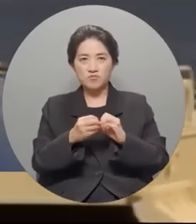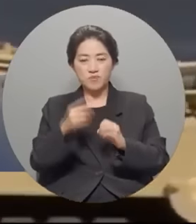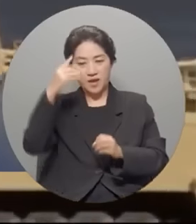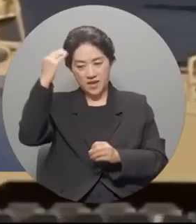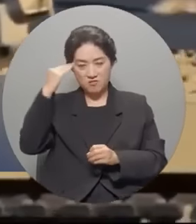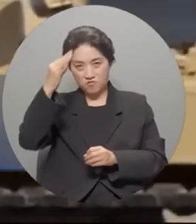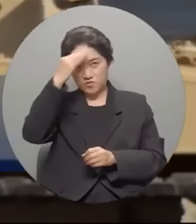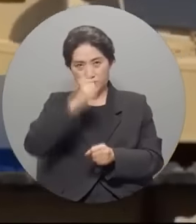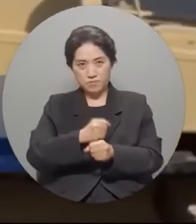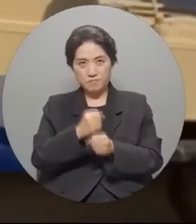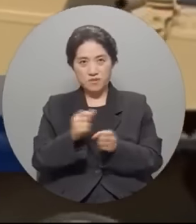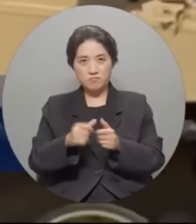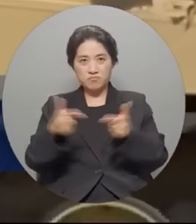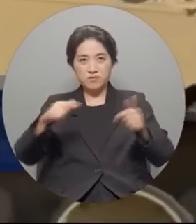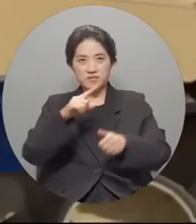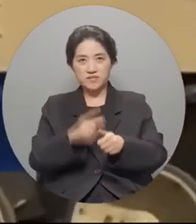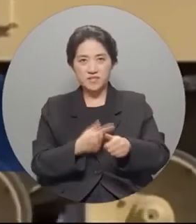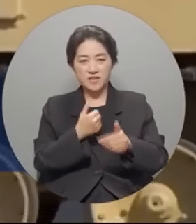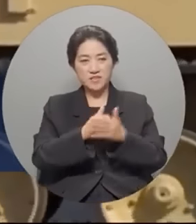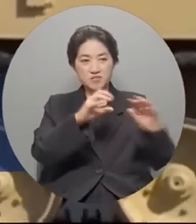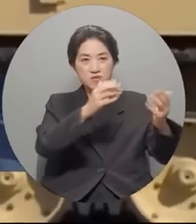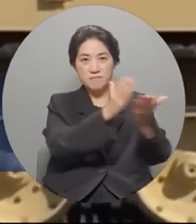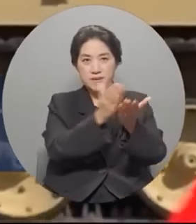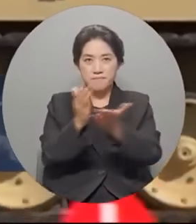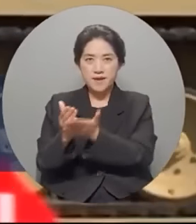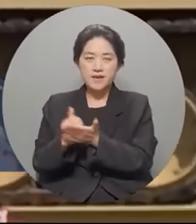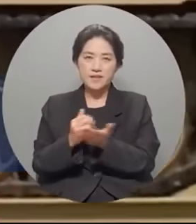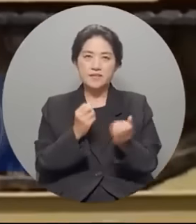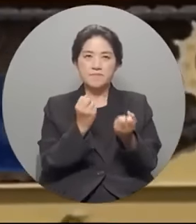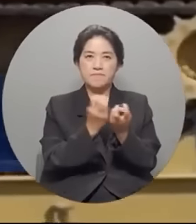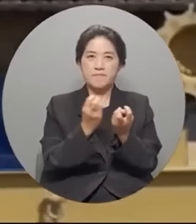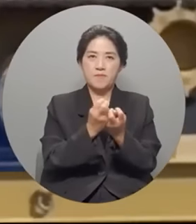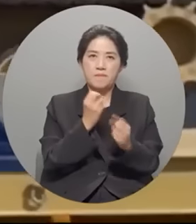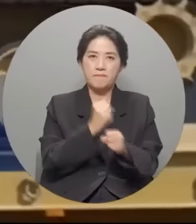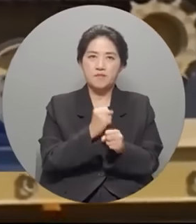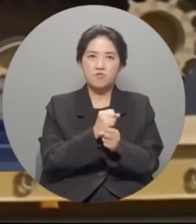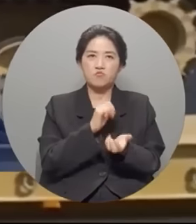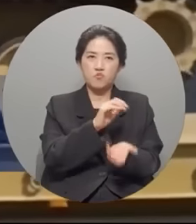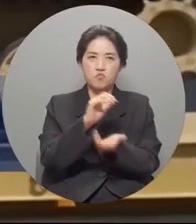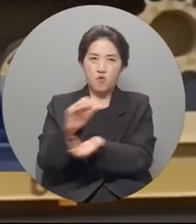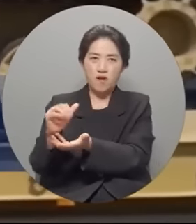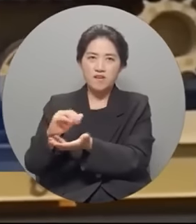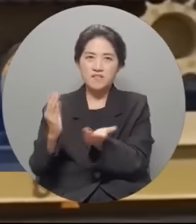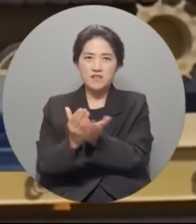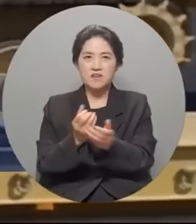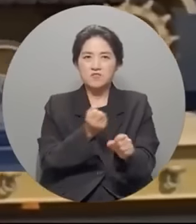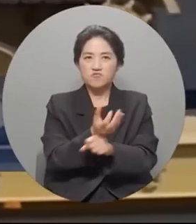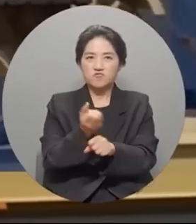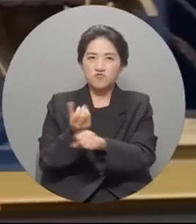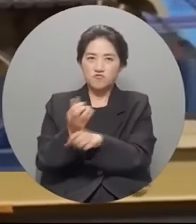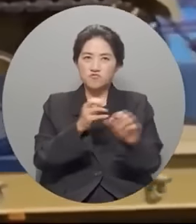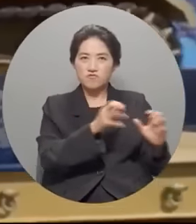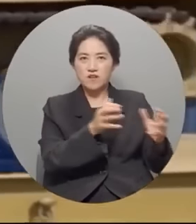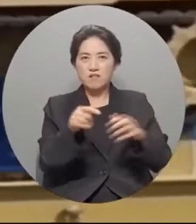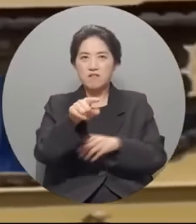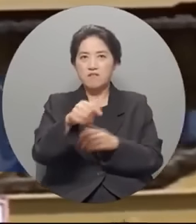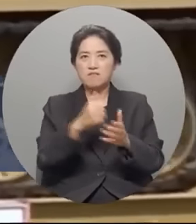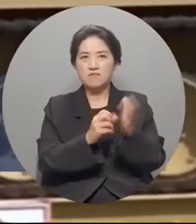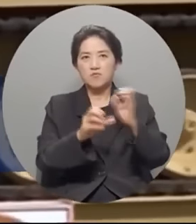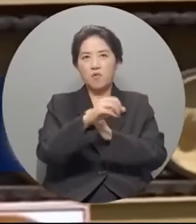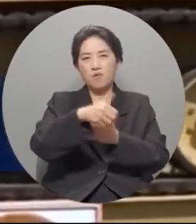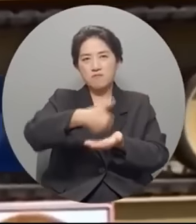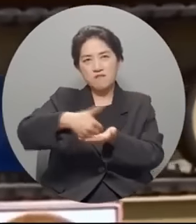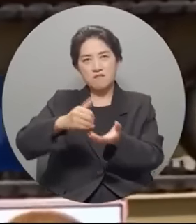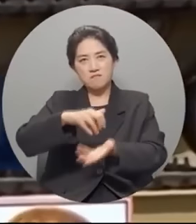증가될수록 국가별 우리 맞춤형 패키지도 가능할 수 있고요. 그거에 맞춰서 또 해당 수출 국가도 마찬가지 확대될